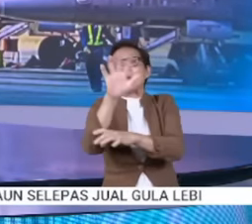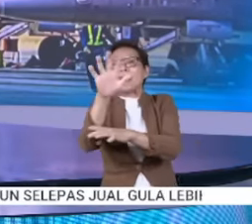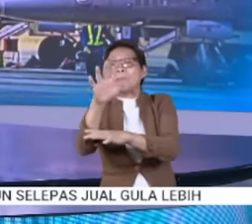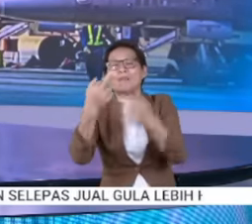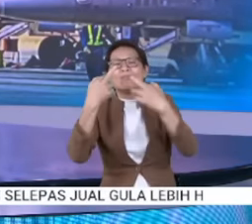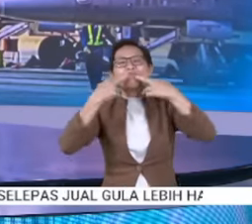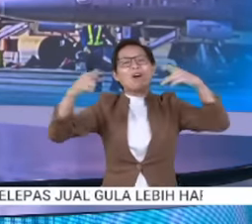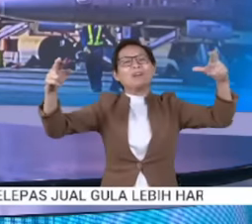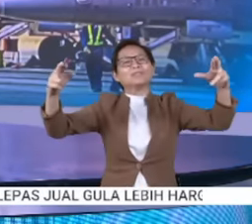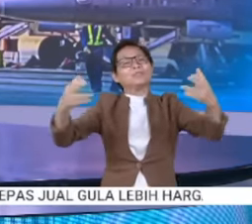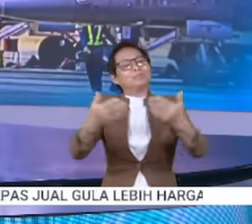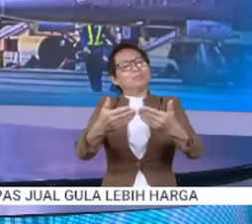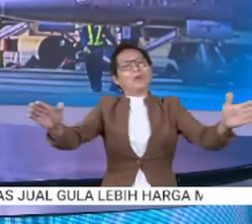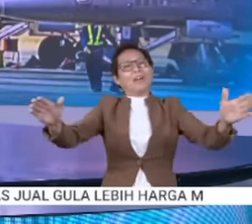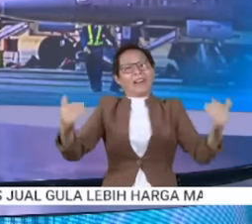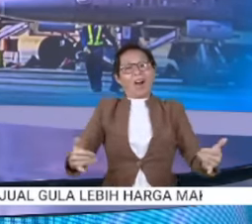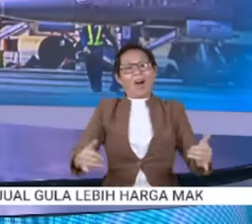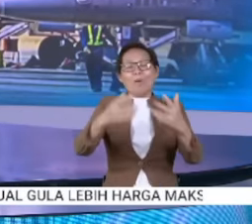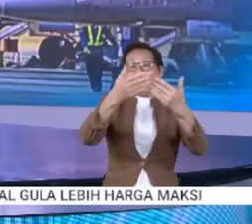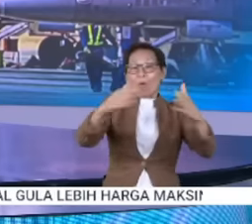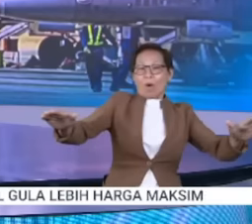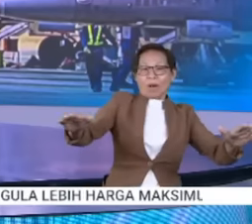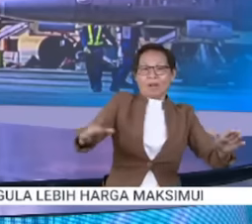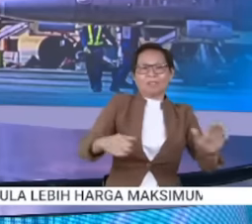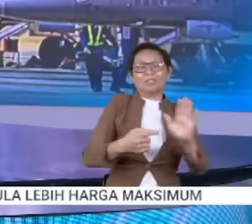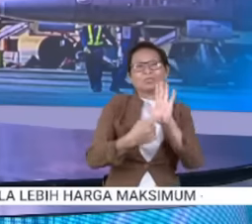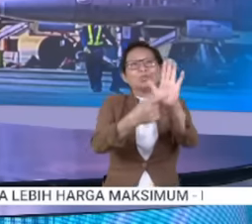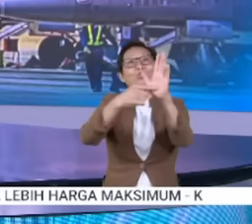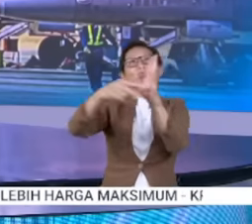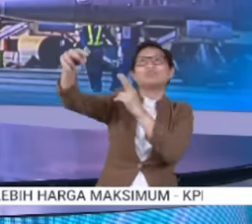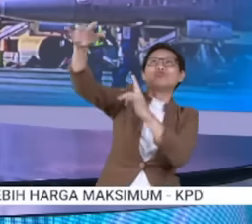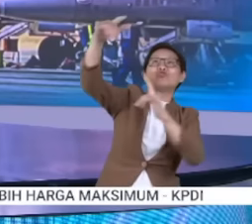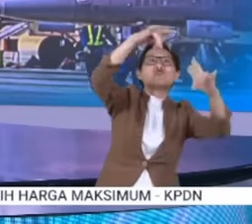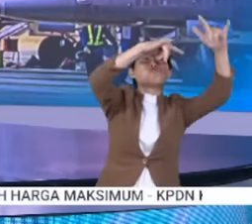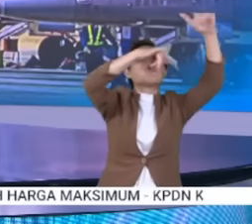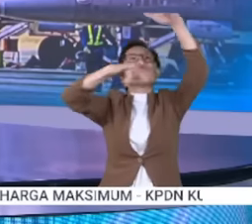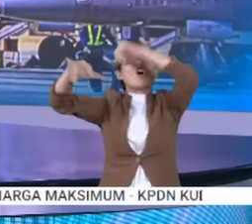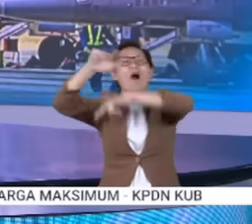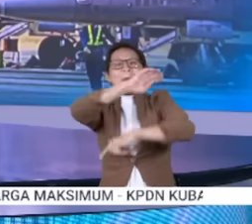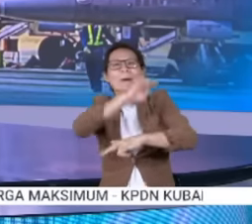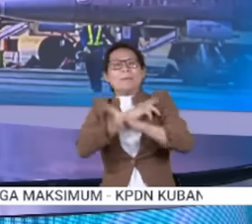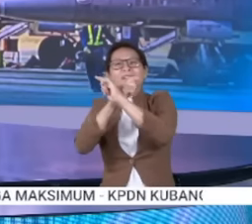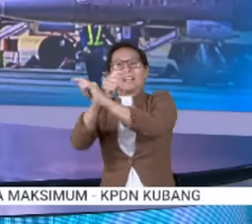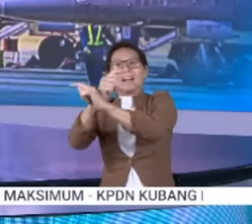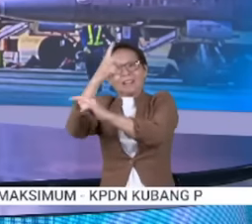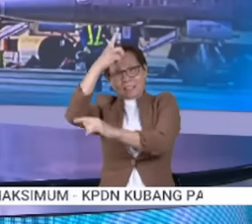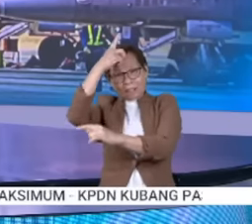resminya dibuka acara pembukaan segmen pertunjukan udara di sebuah negara